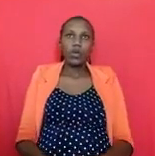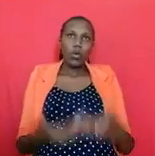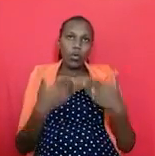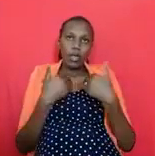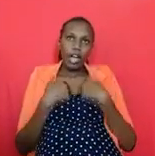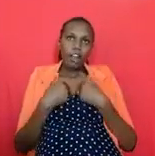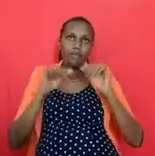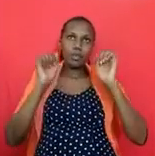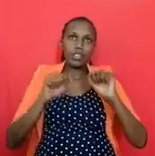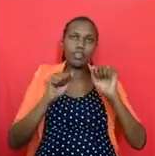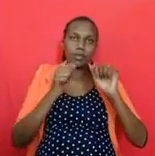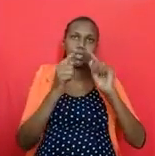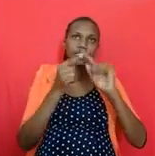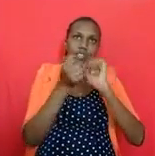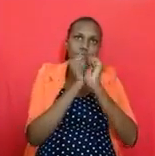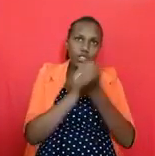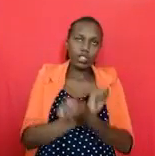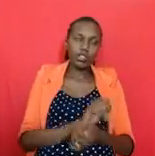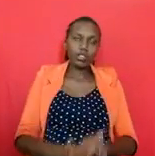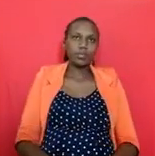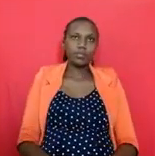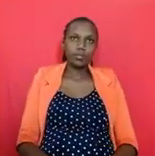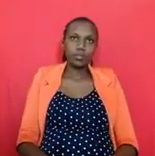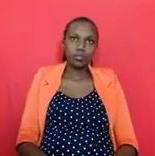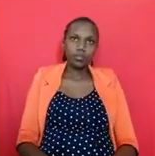na hoti wakugaruruka